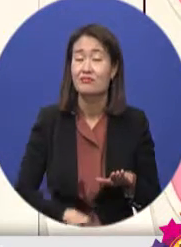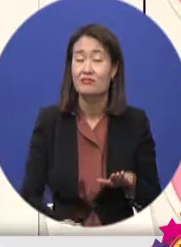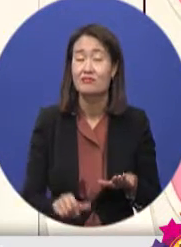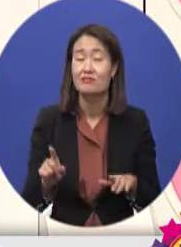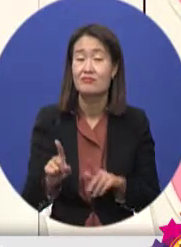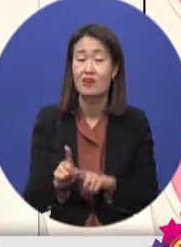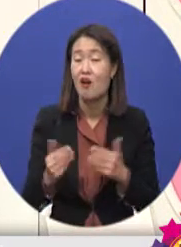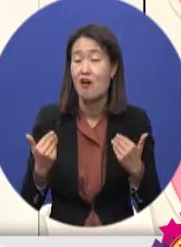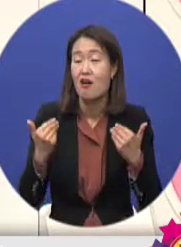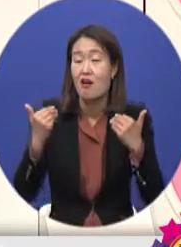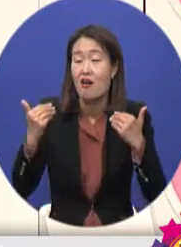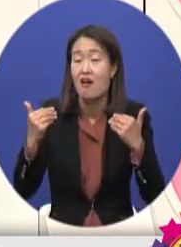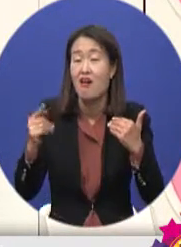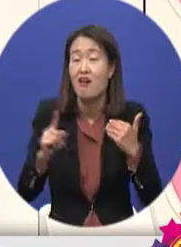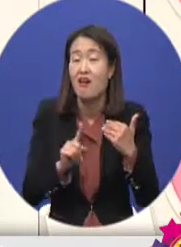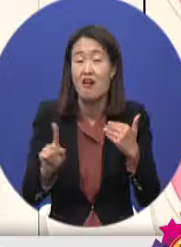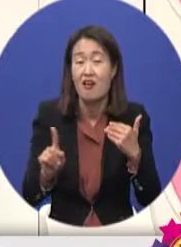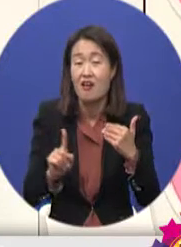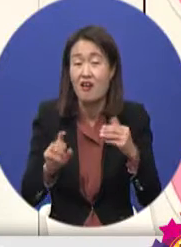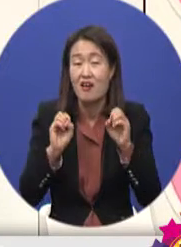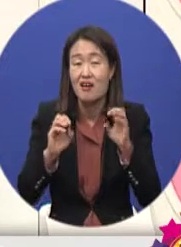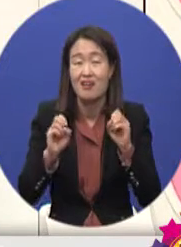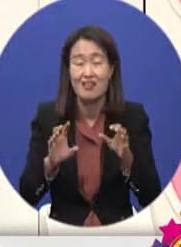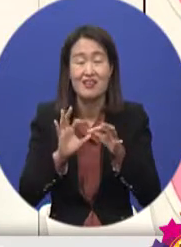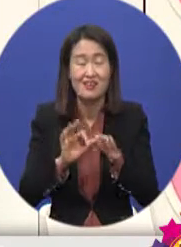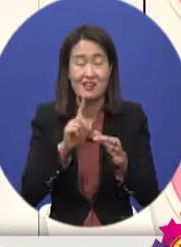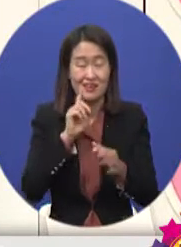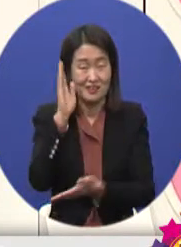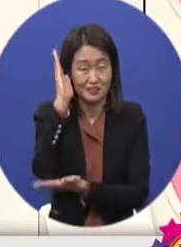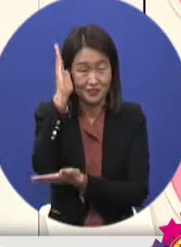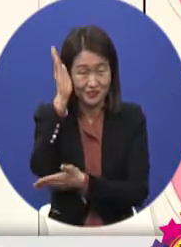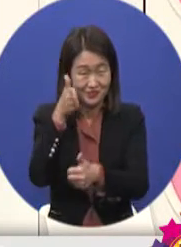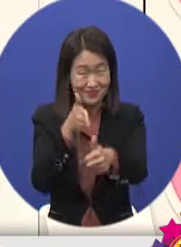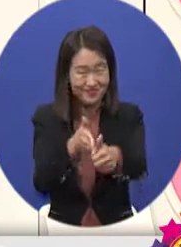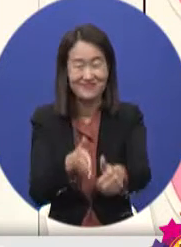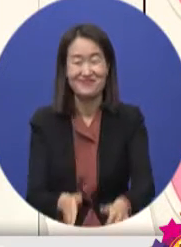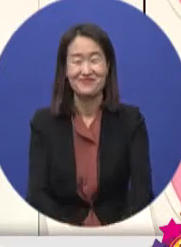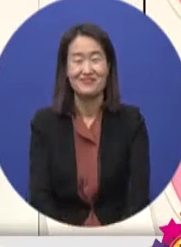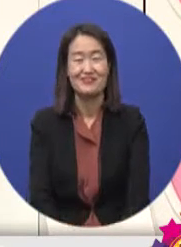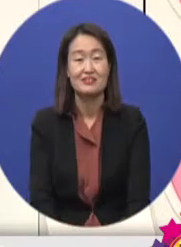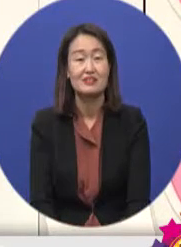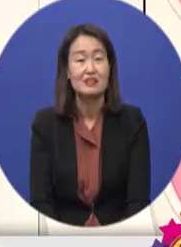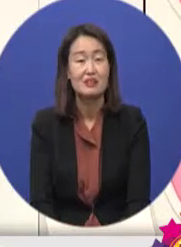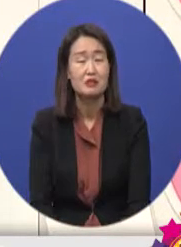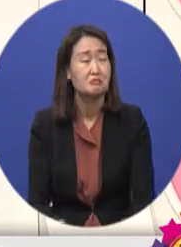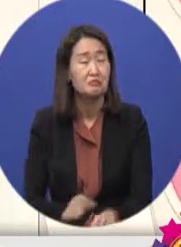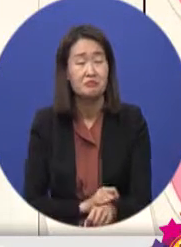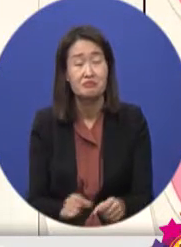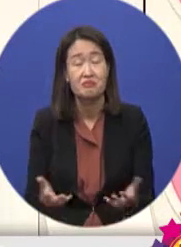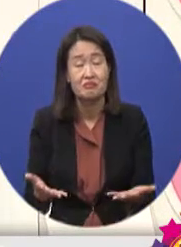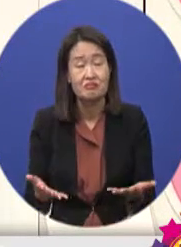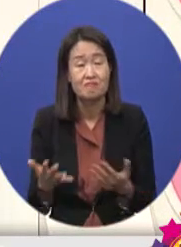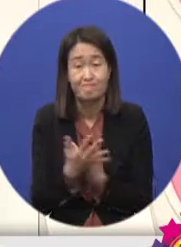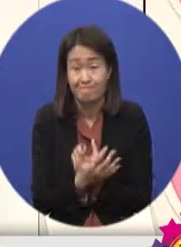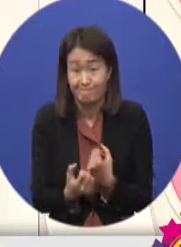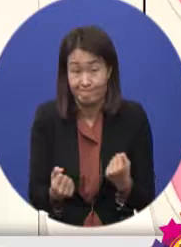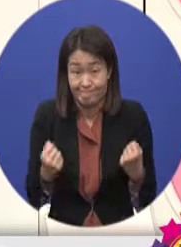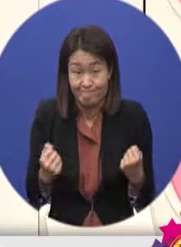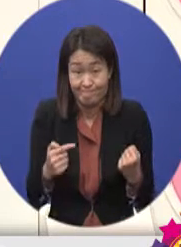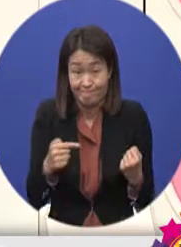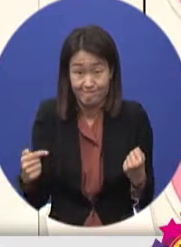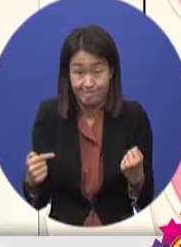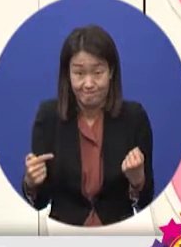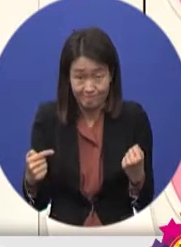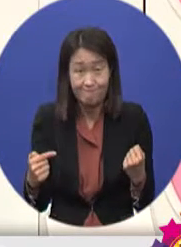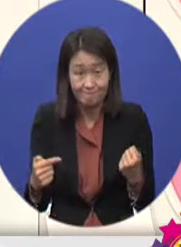어떤 아기로 커다오 방송을 통해서 한번 말씀해 주세요. 뭐 딴 거 있으면 아마 건강 첫째가